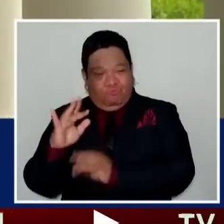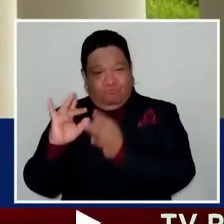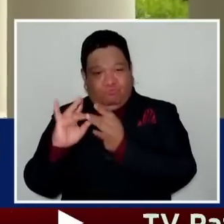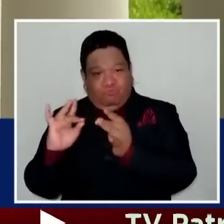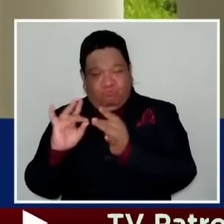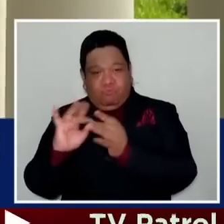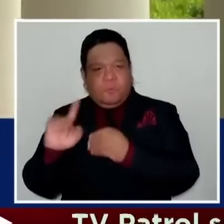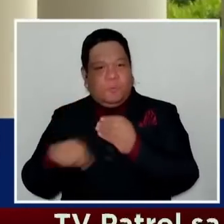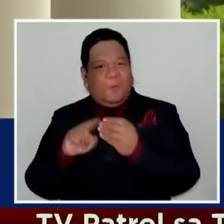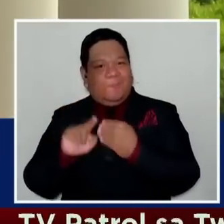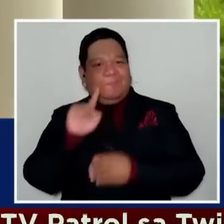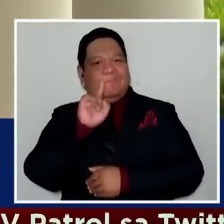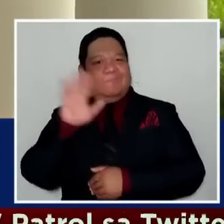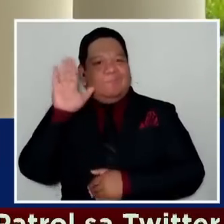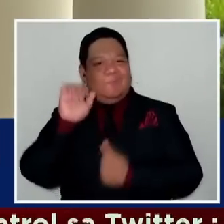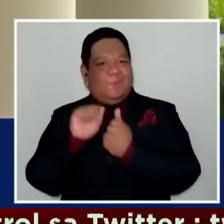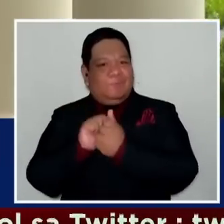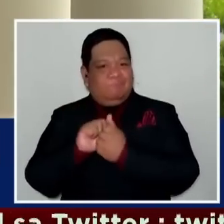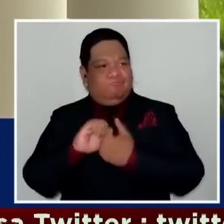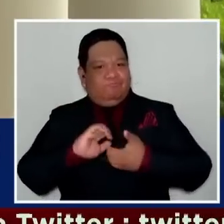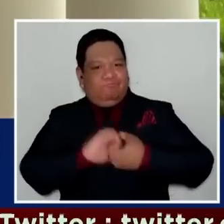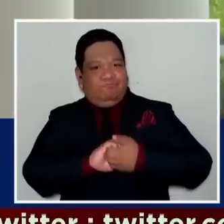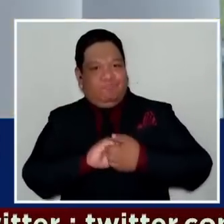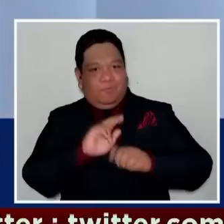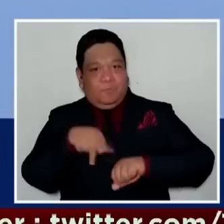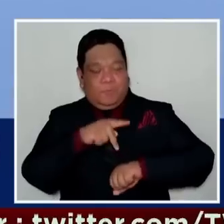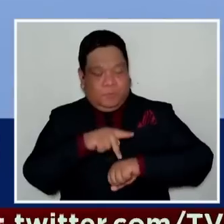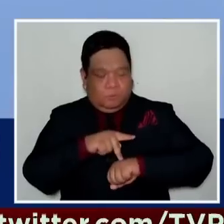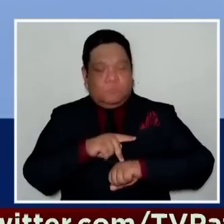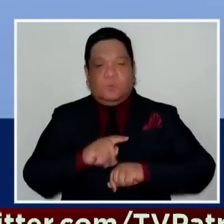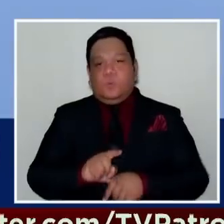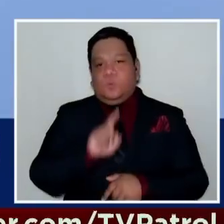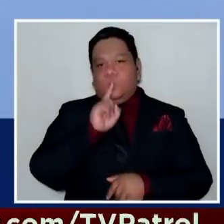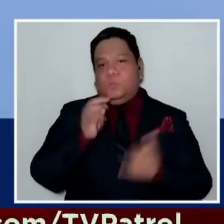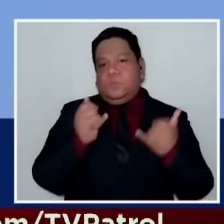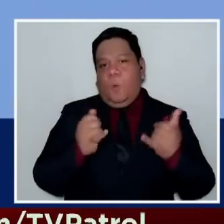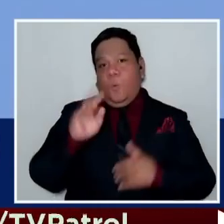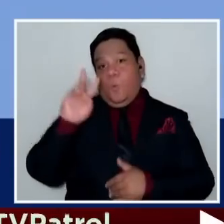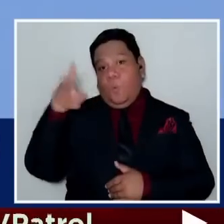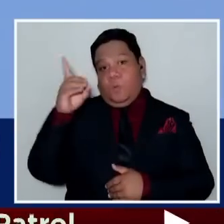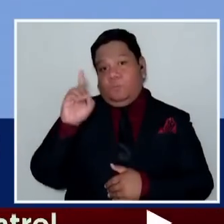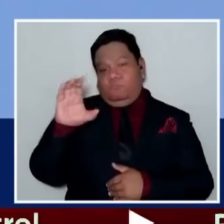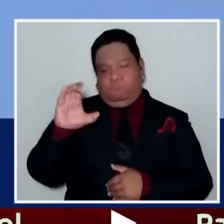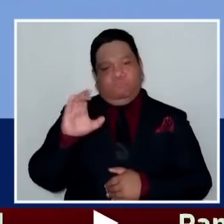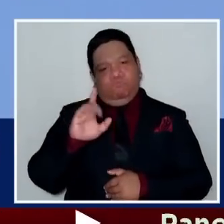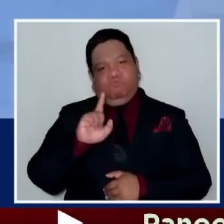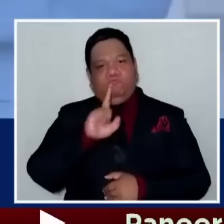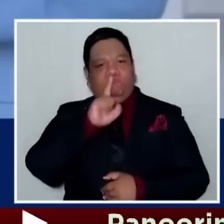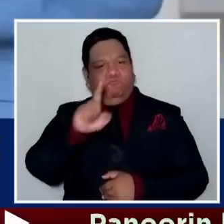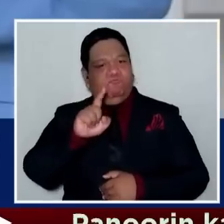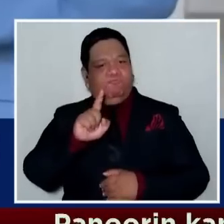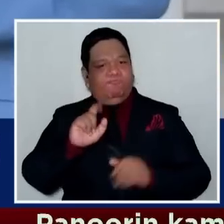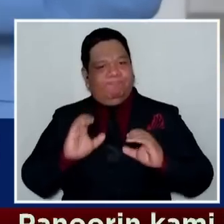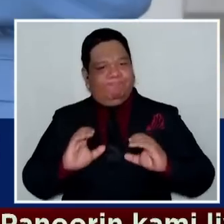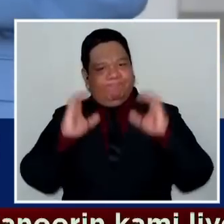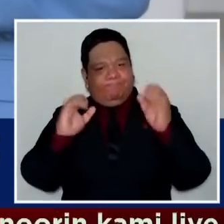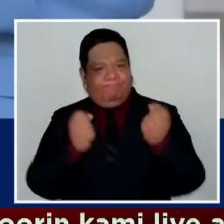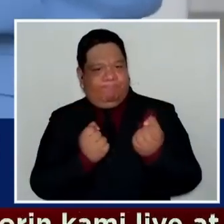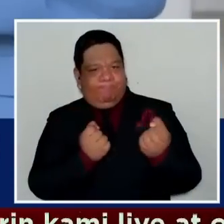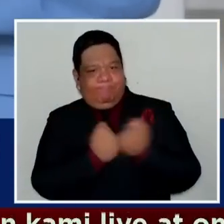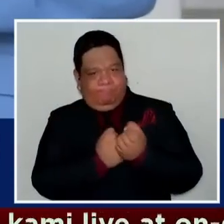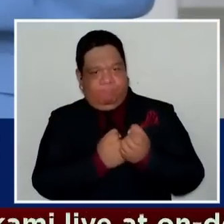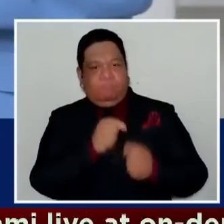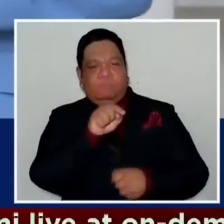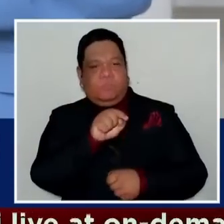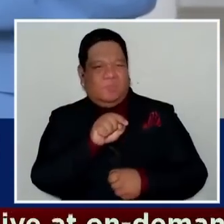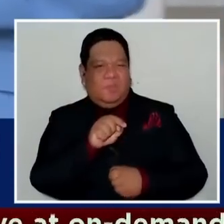ng Washington ang patuloy nitong pakikipagtulungan sa mga Pilipino na tugunan ng tumitinding hamon sa West Philippine Sea.